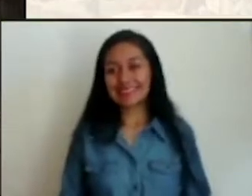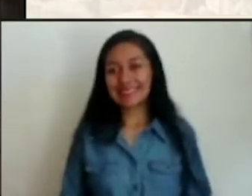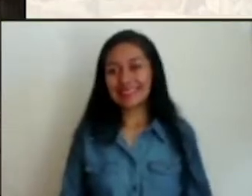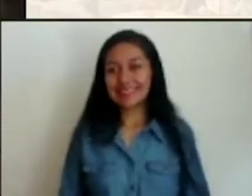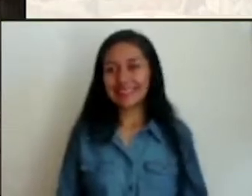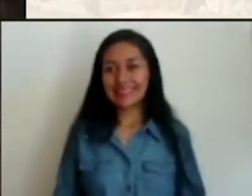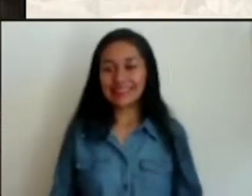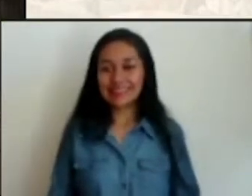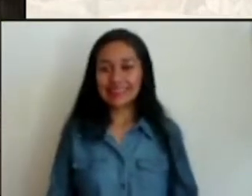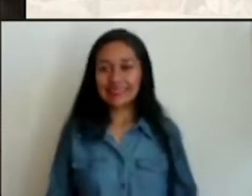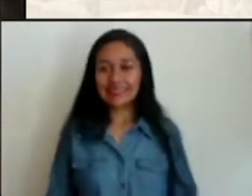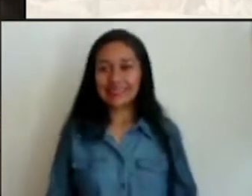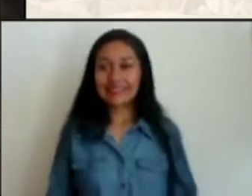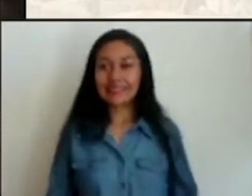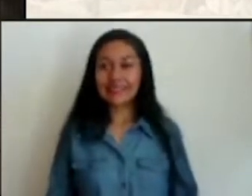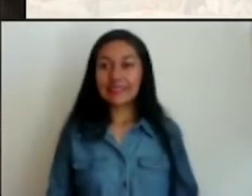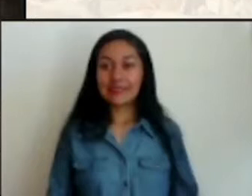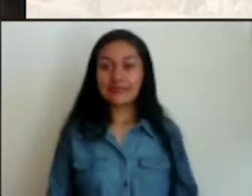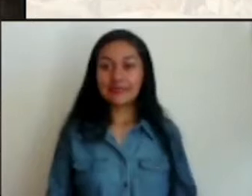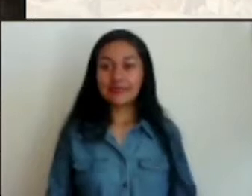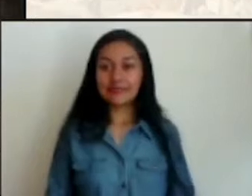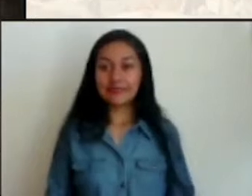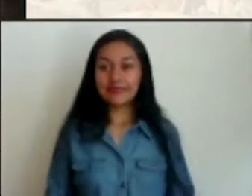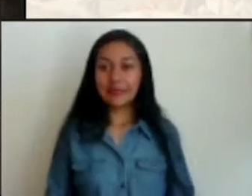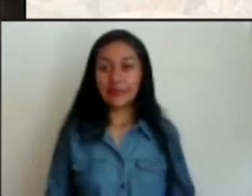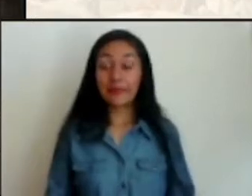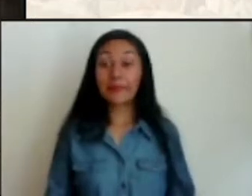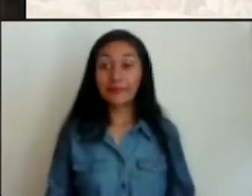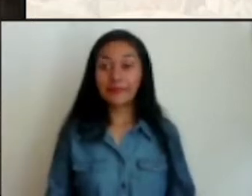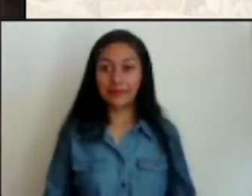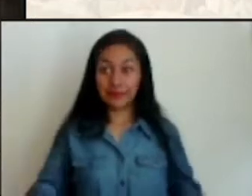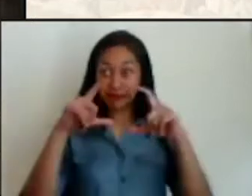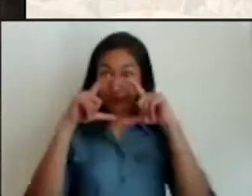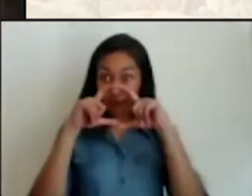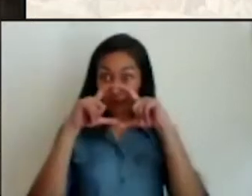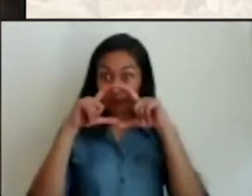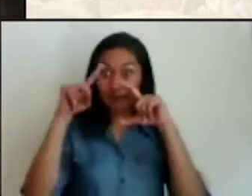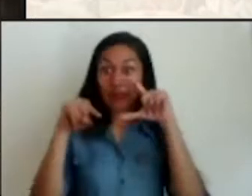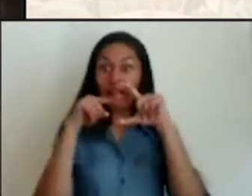El impacto que tuvo esto es que 15 monedas en los años sucesivos hasta